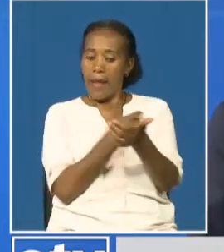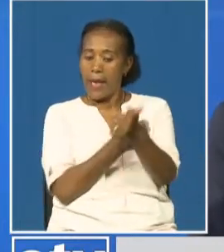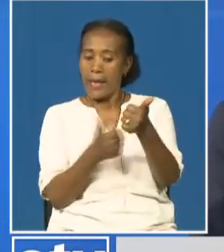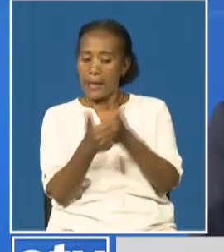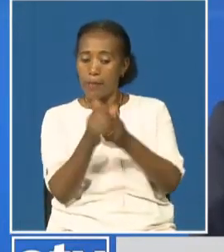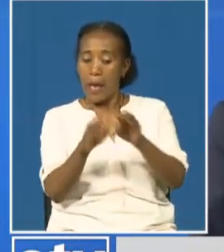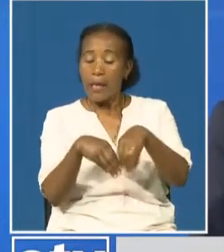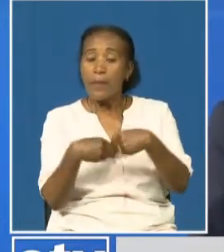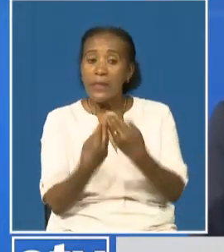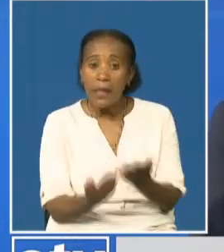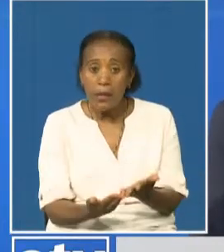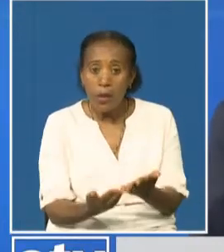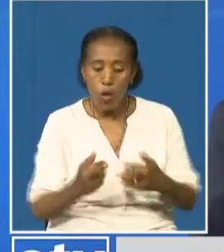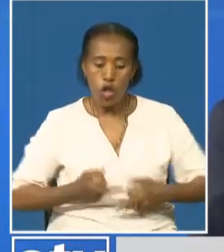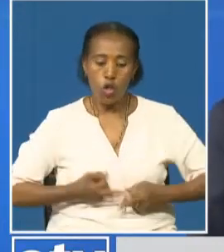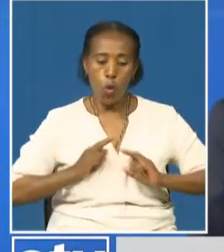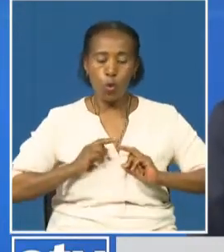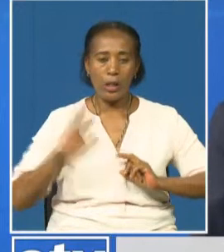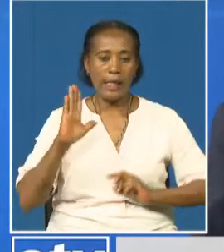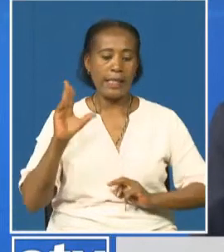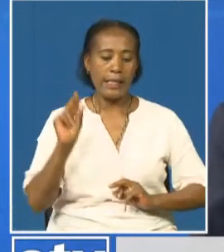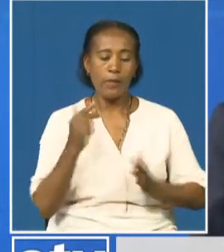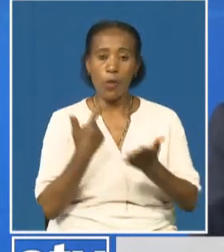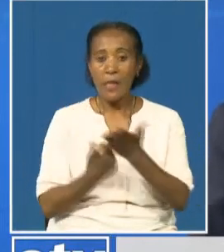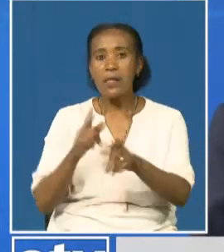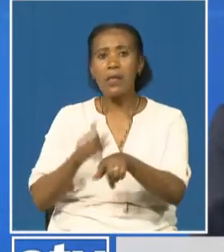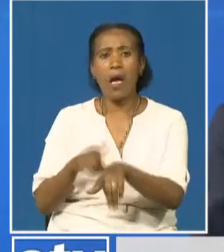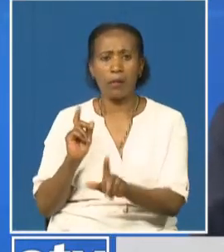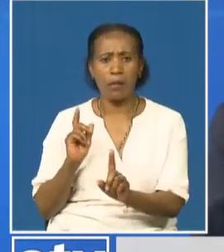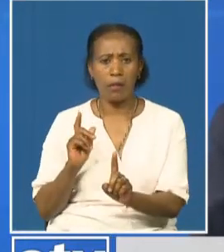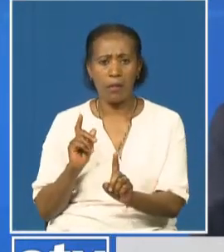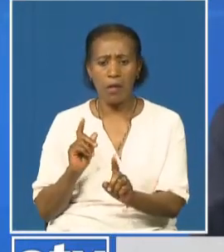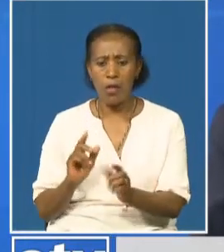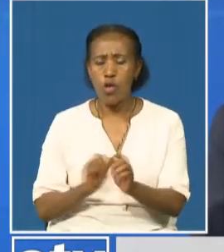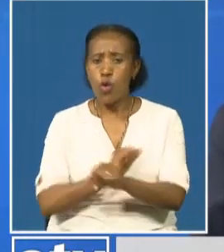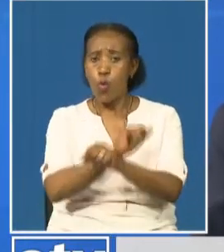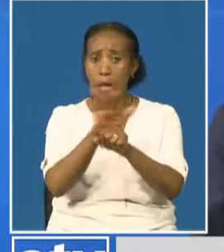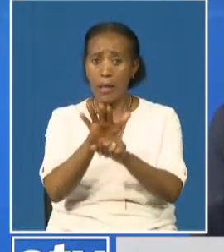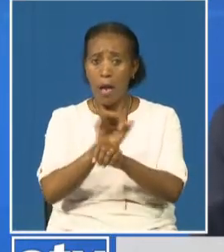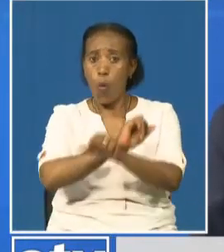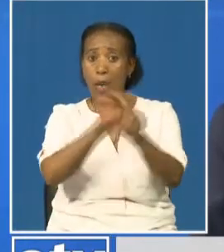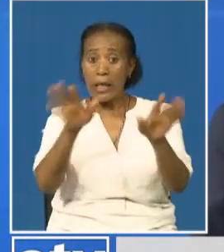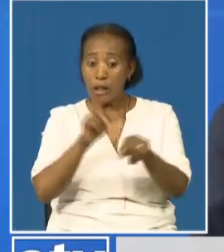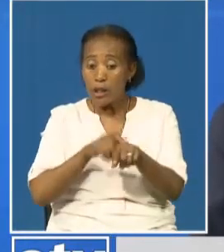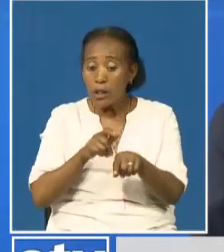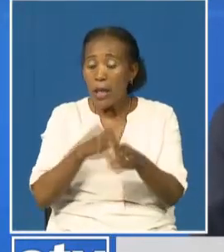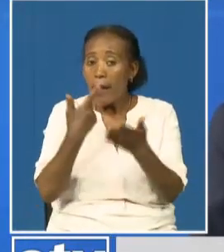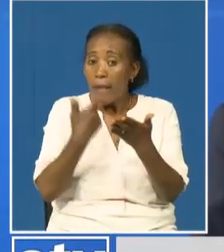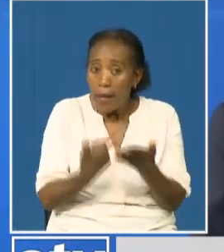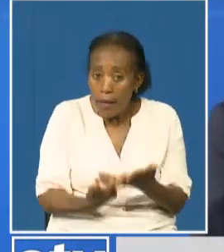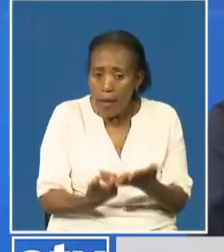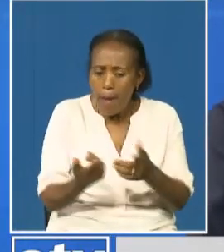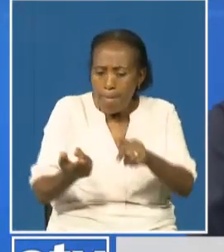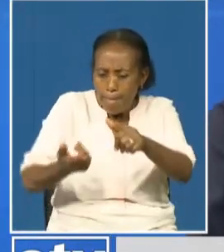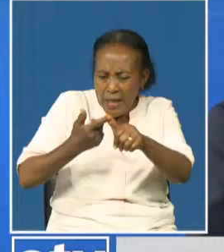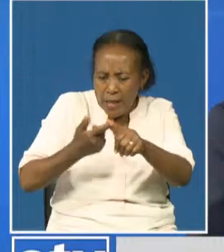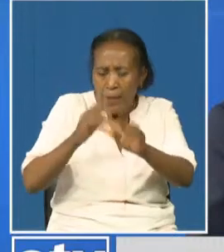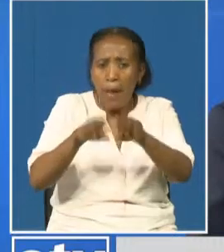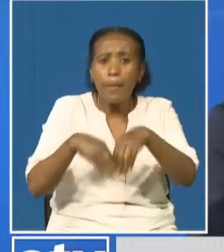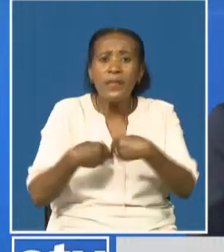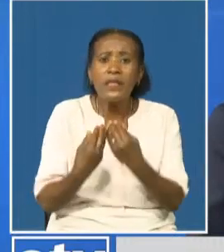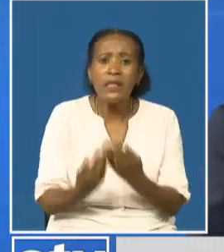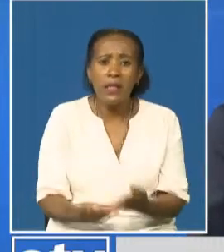ቅድሚያ የሚሰጠው የህይወት ግብ አይደለም በዚህ ሰዓት በኮሮና ወረርሽኝ ጊዜ ይሄ መጀመሪያ